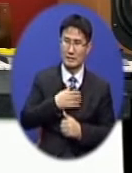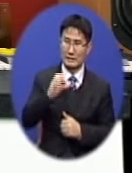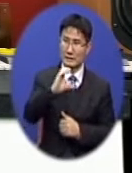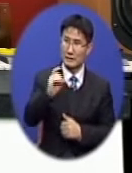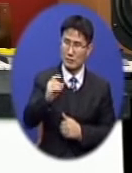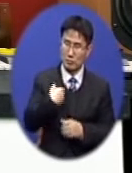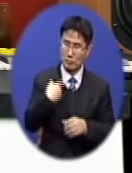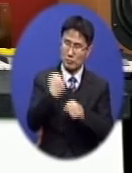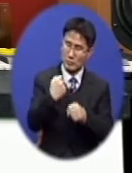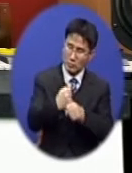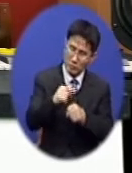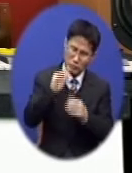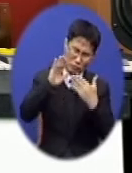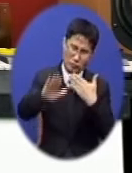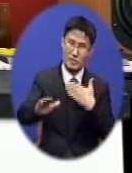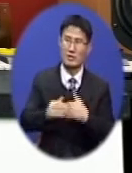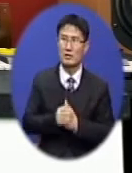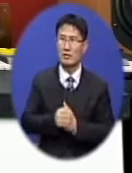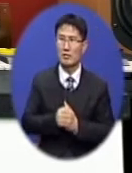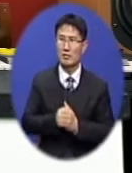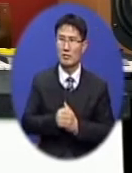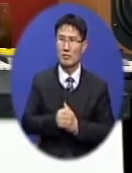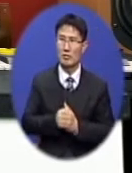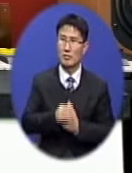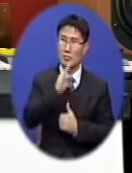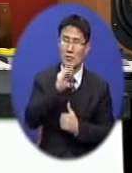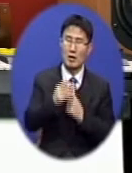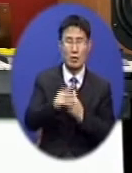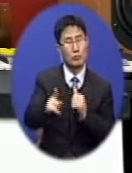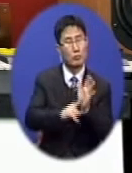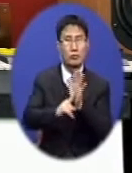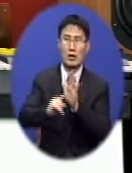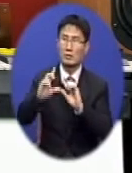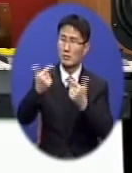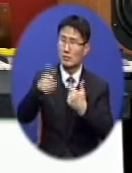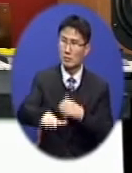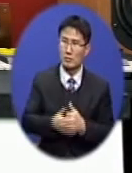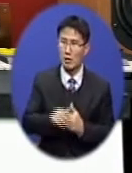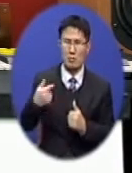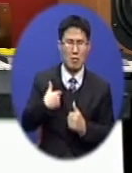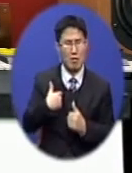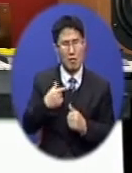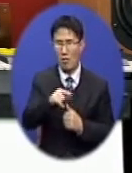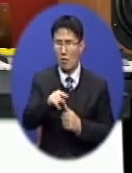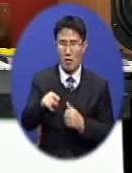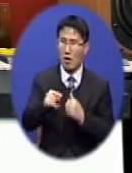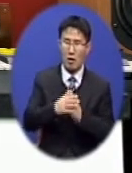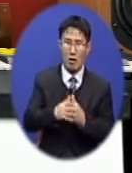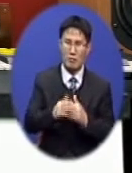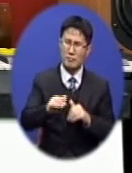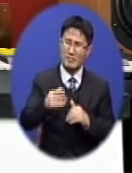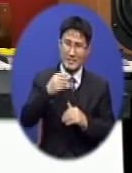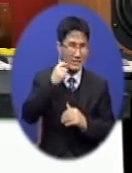오자마자 그 앨범을 내면서부터 그냥 PR을 뭐 이렇게 안 했는데도 네. 막 그냥 정신없이 막 뜨고